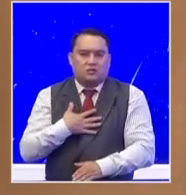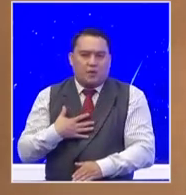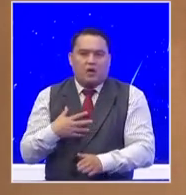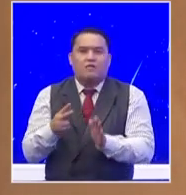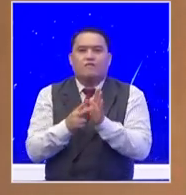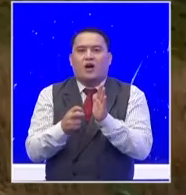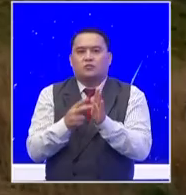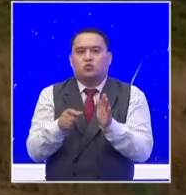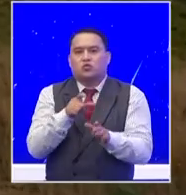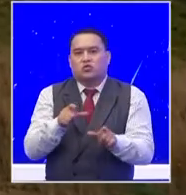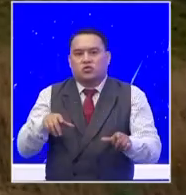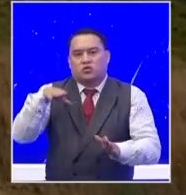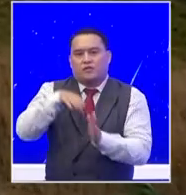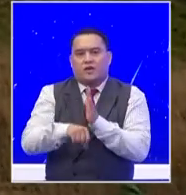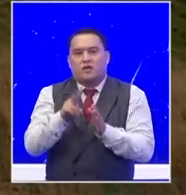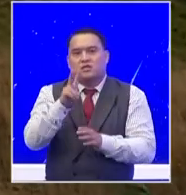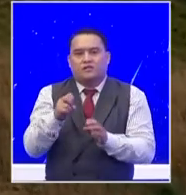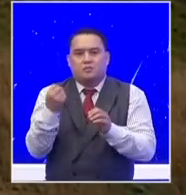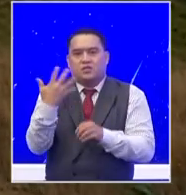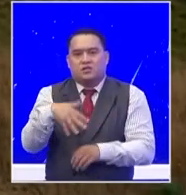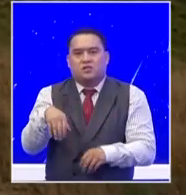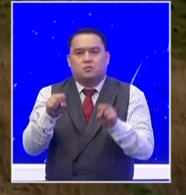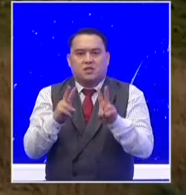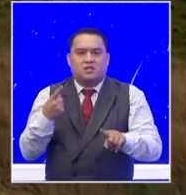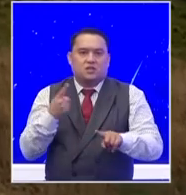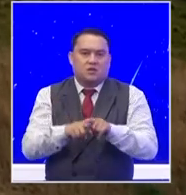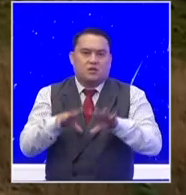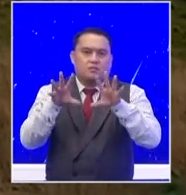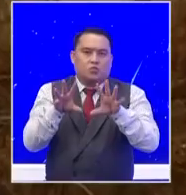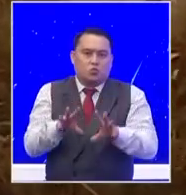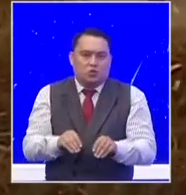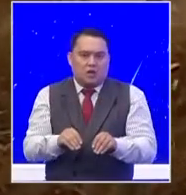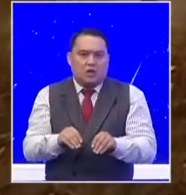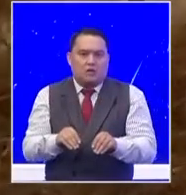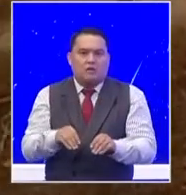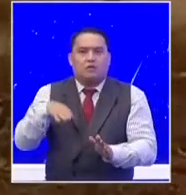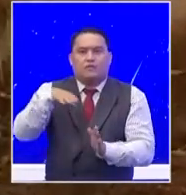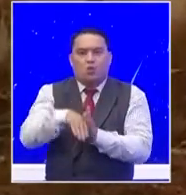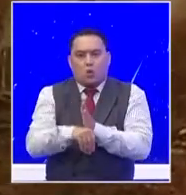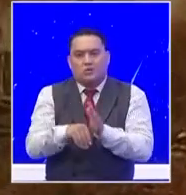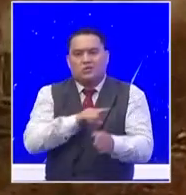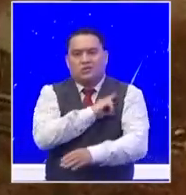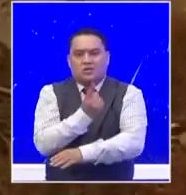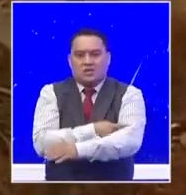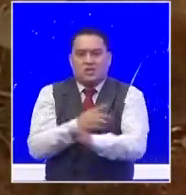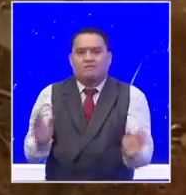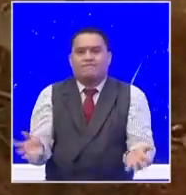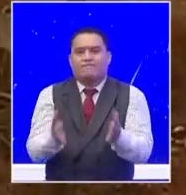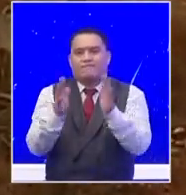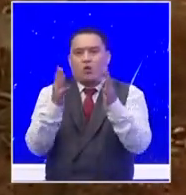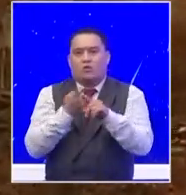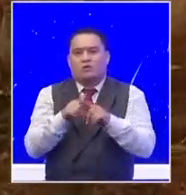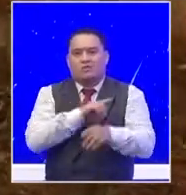В борьбе с огнем заняты 800 человек и 250 единиц техники, включая авиацию. Тушение осложняет сильная